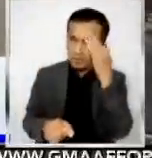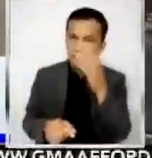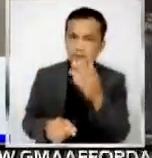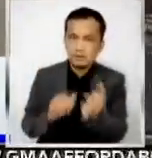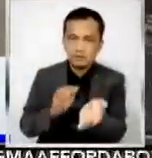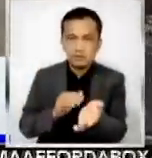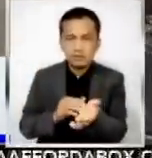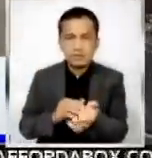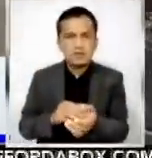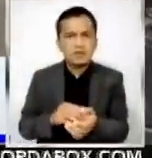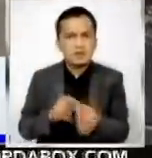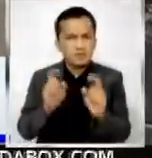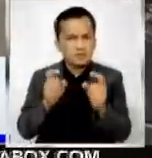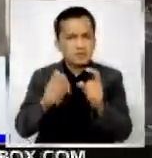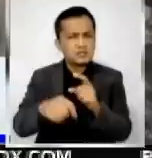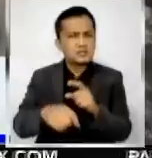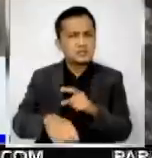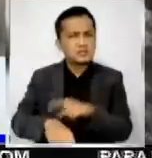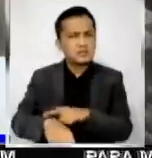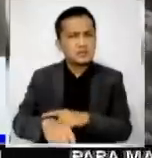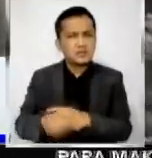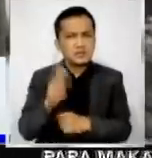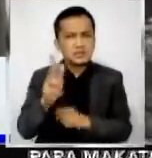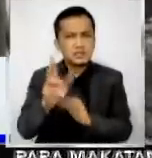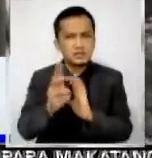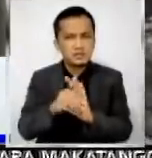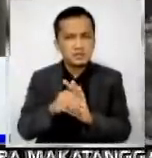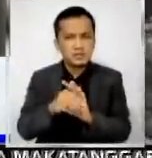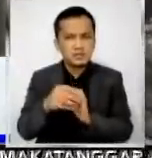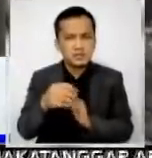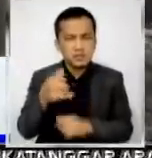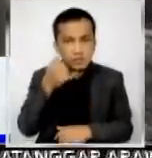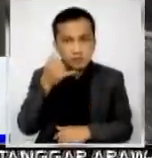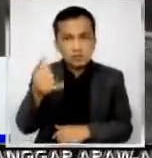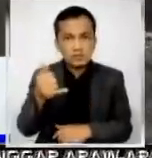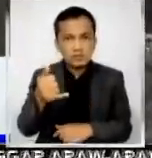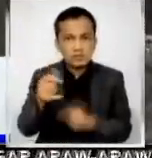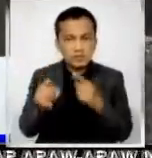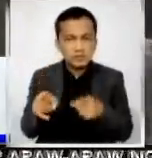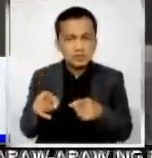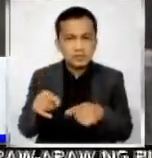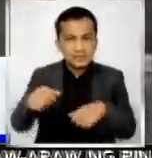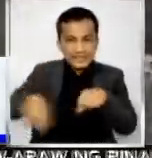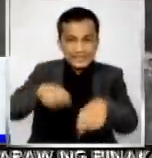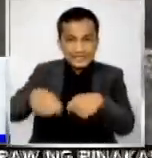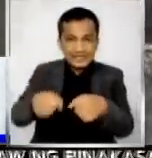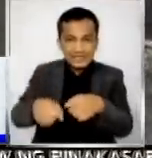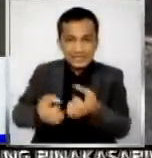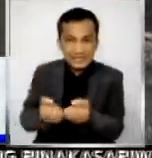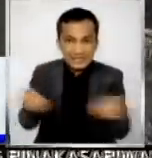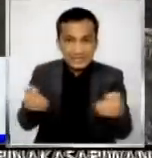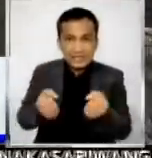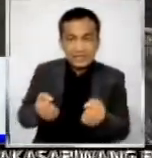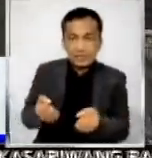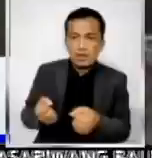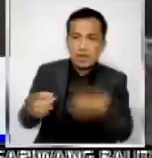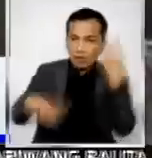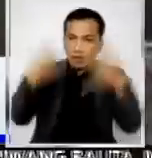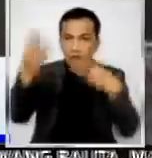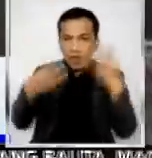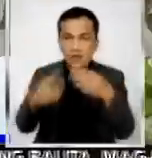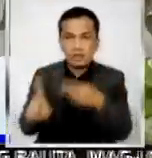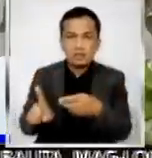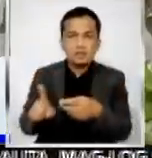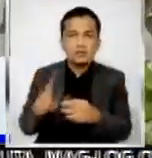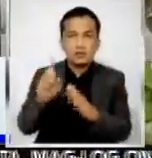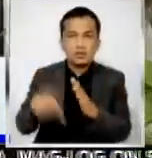30 minutes lang tumatawag na to na itatali na nga raw dahil nagwawala na. Wala pa isang oras. Namatay